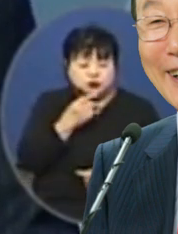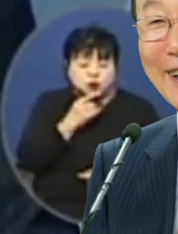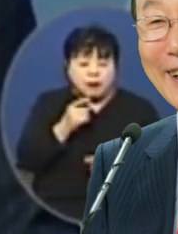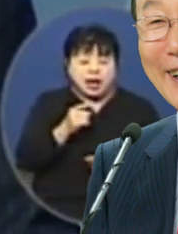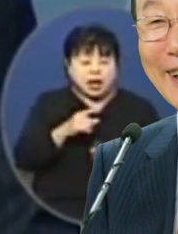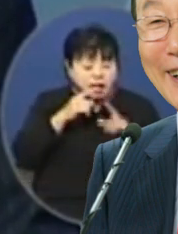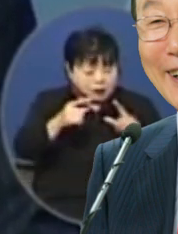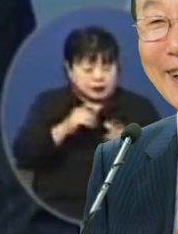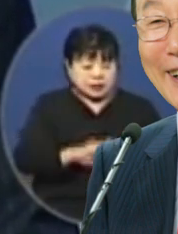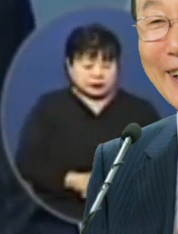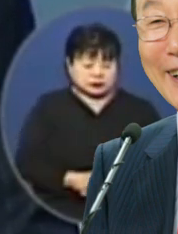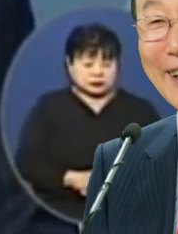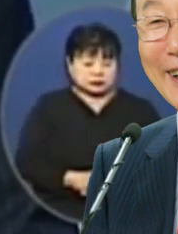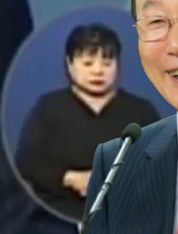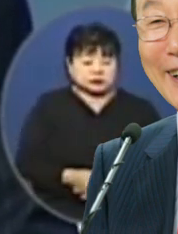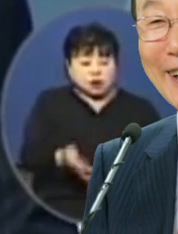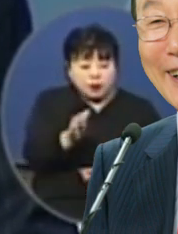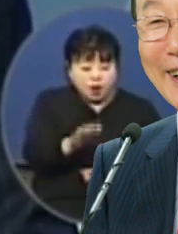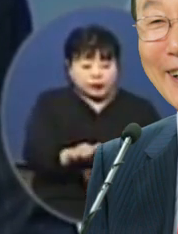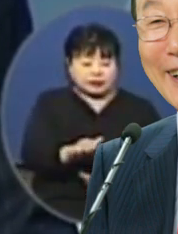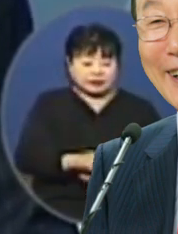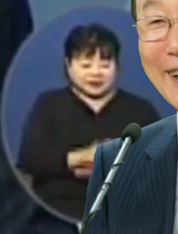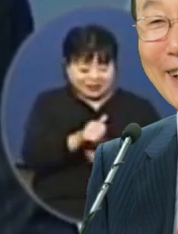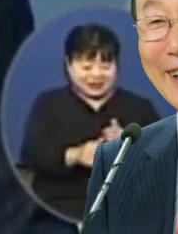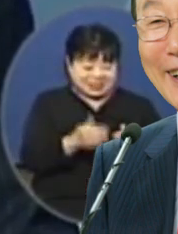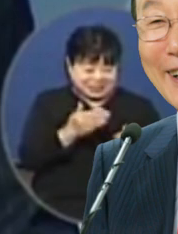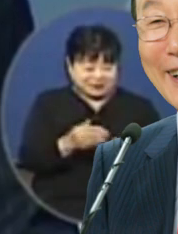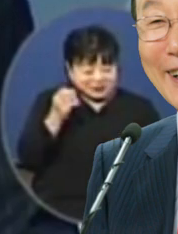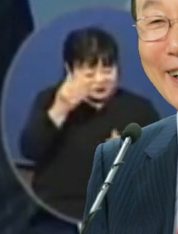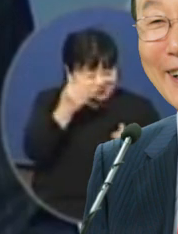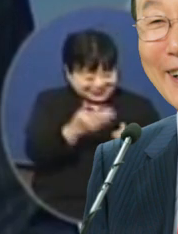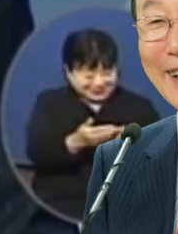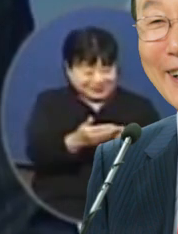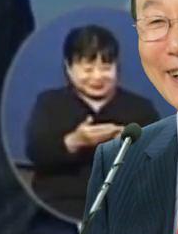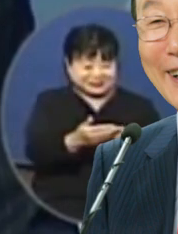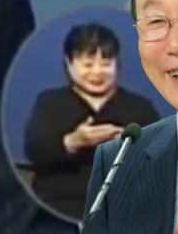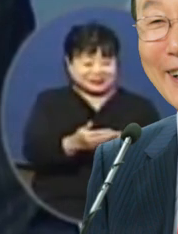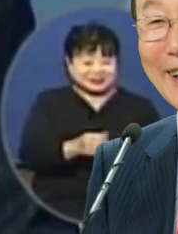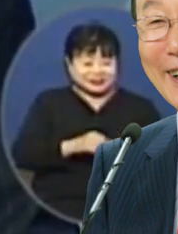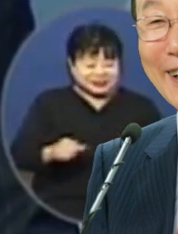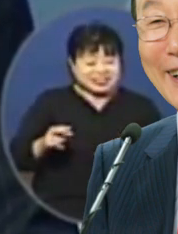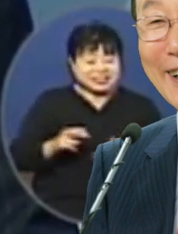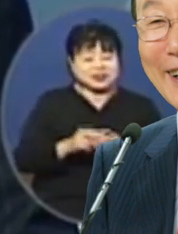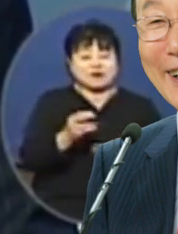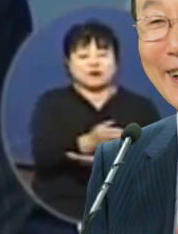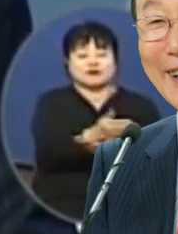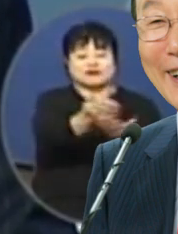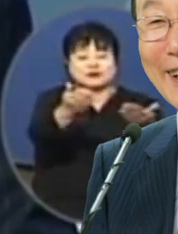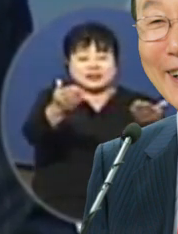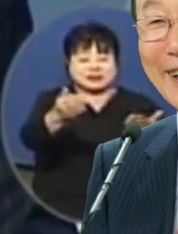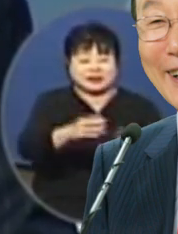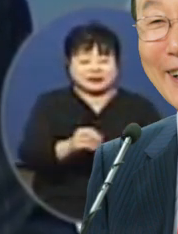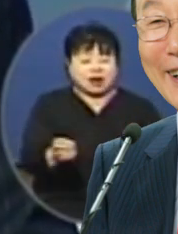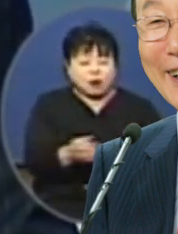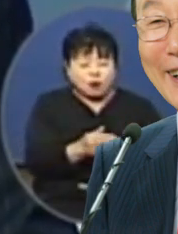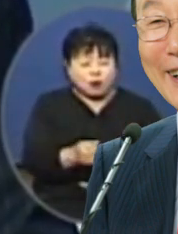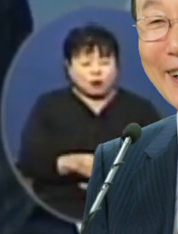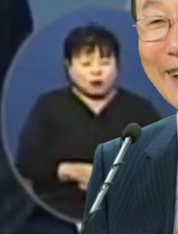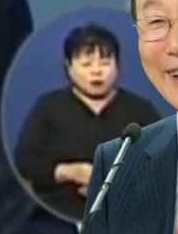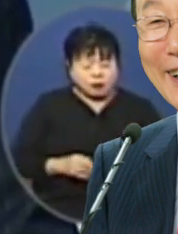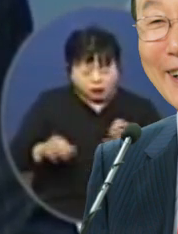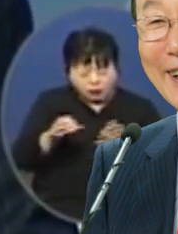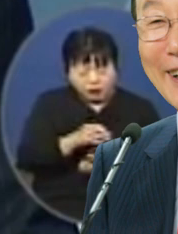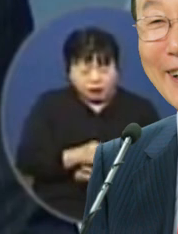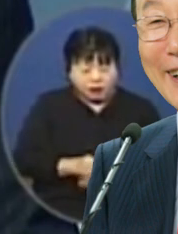중얼거립니다. 그러면 하나님의 성령께서 역사하시는 것입니다. 땅이 공허하고 혼돈하며